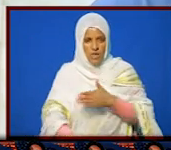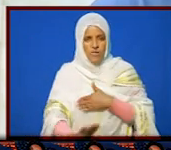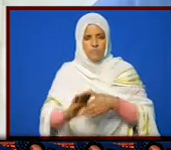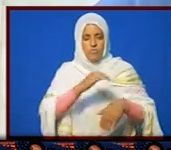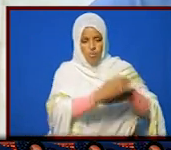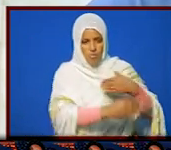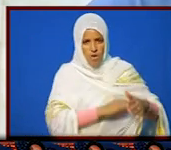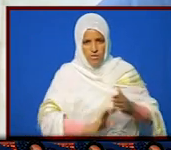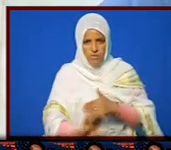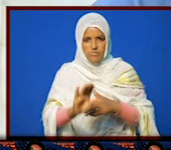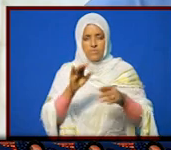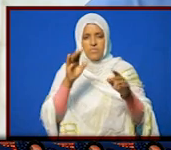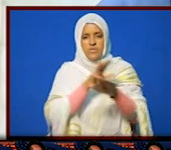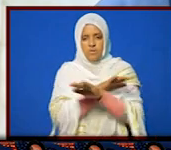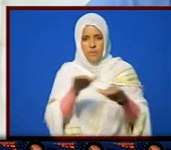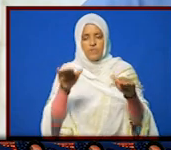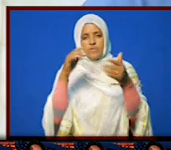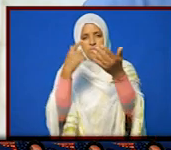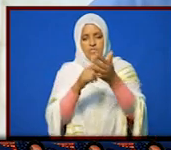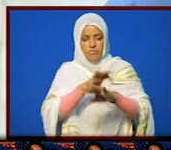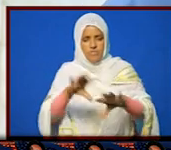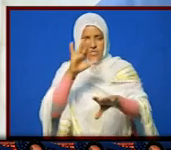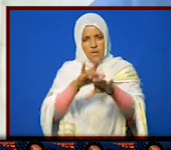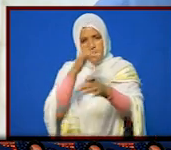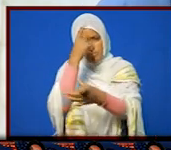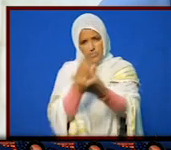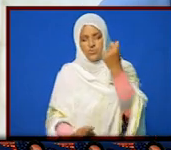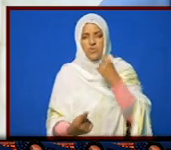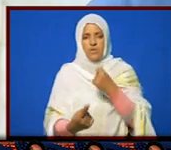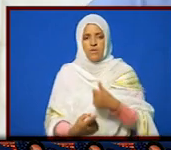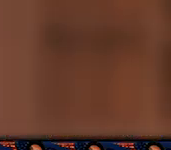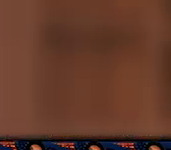ማግባትም መጋባትም መውለድም መዋለድም የሚያበቃው በዚህ ምድር ብቻ